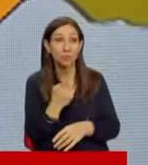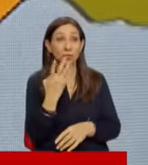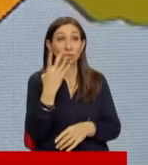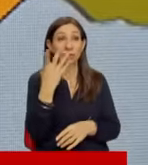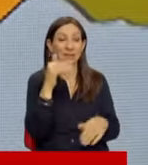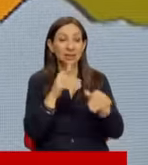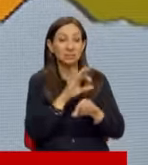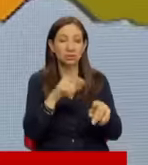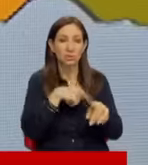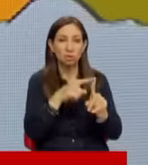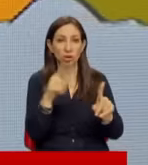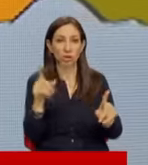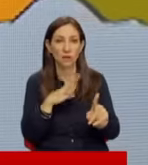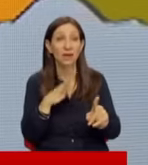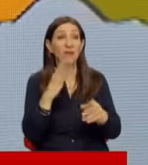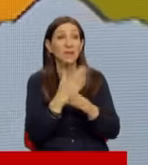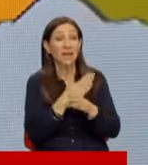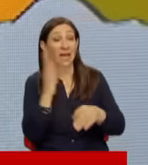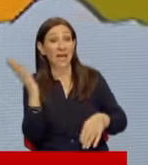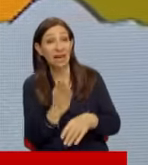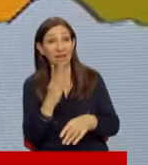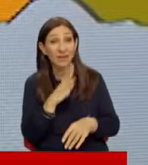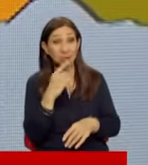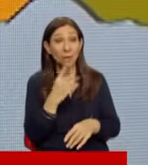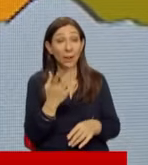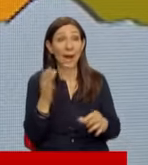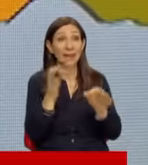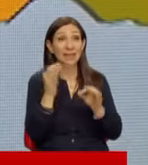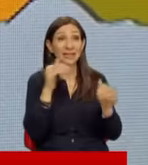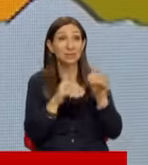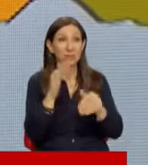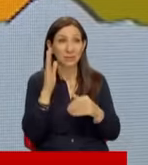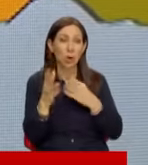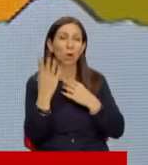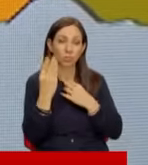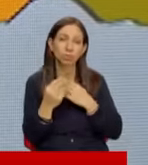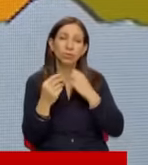yıl seçimsiz bir süreç var. Evet, vatana ihanet demişti ama daha sonra da erken seçime gittiğimizde